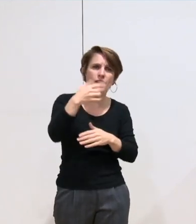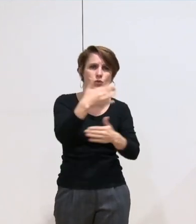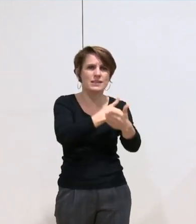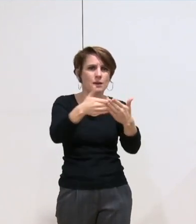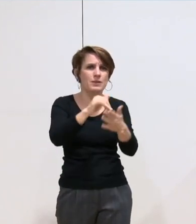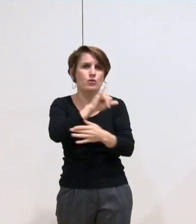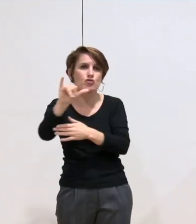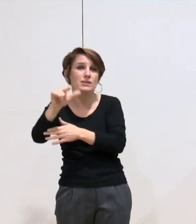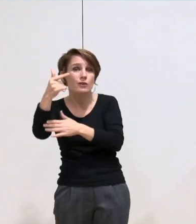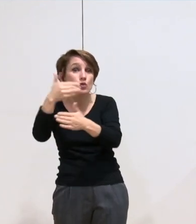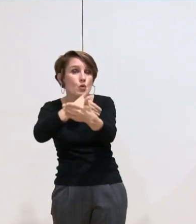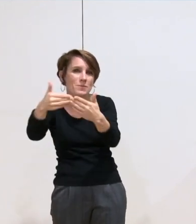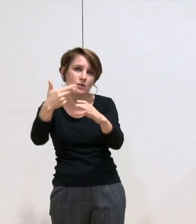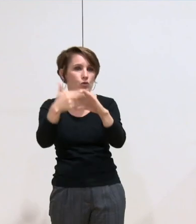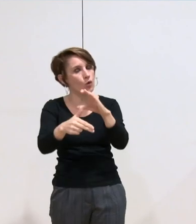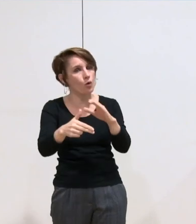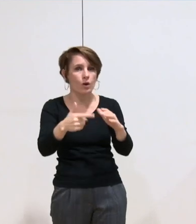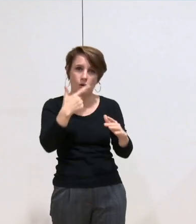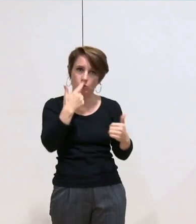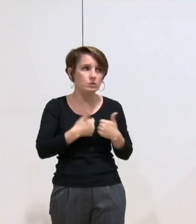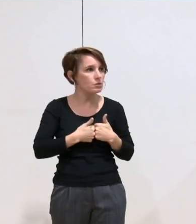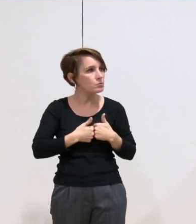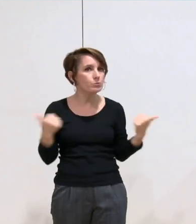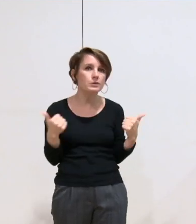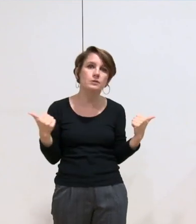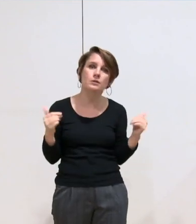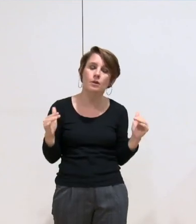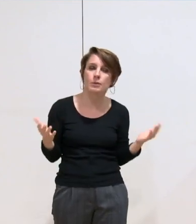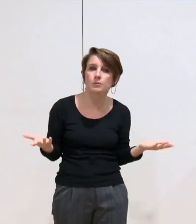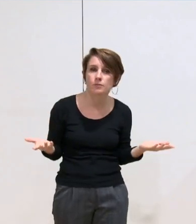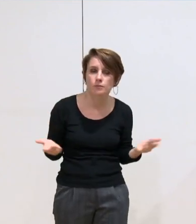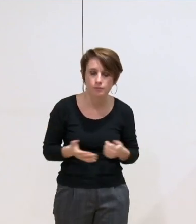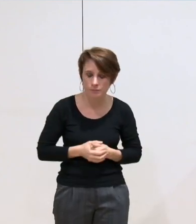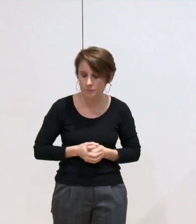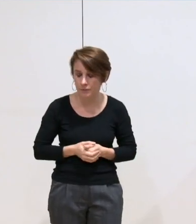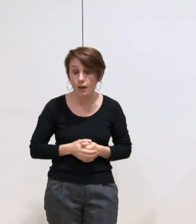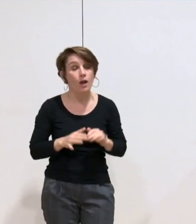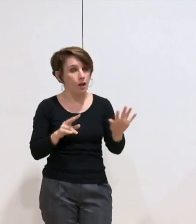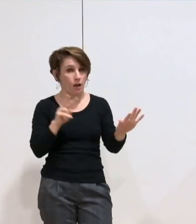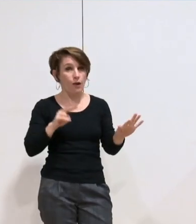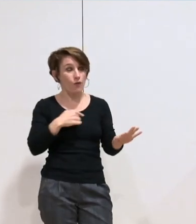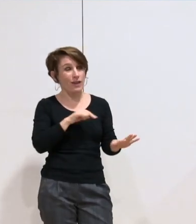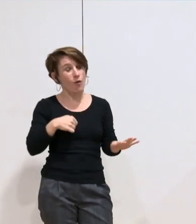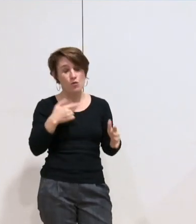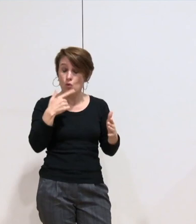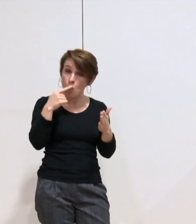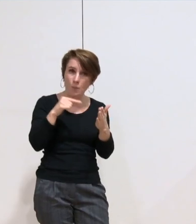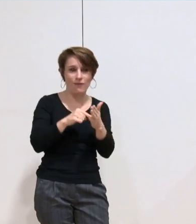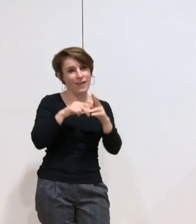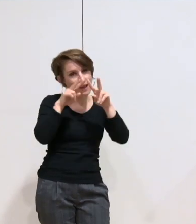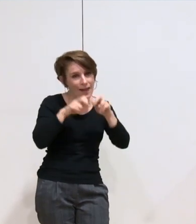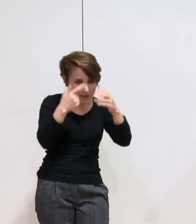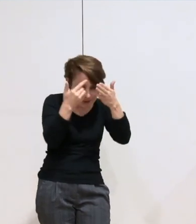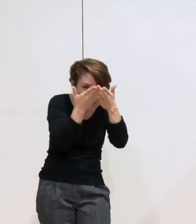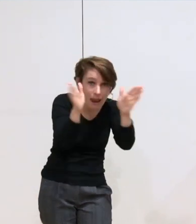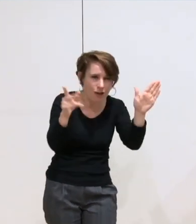Ce n'est pas tout à fait la même chose. Alors, pourquoi nous souhaitions ce périmètre-là? D'abord